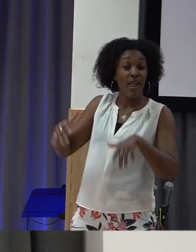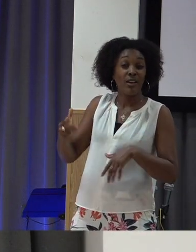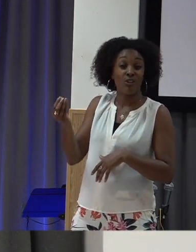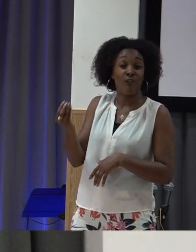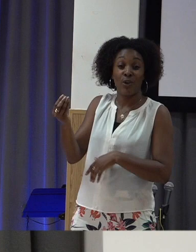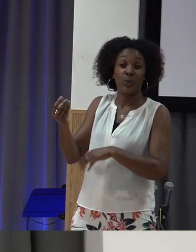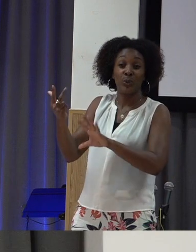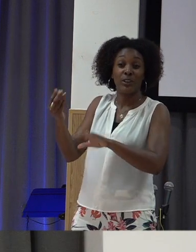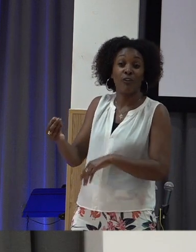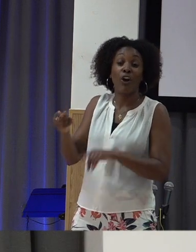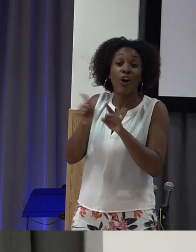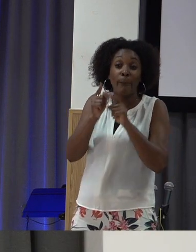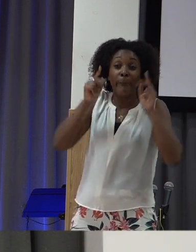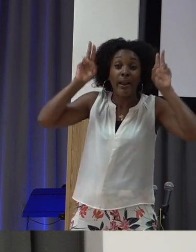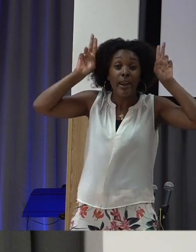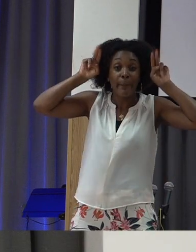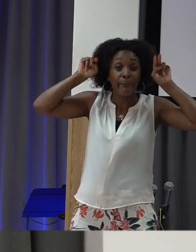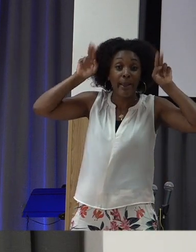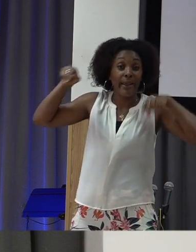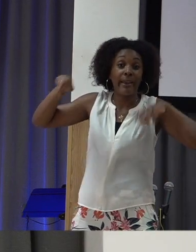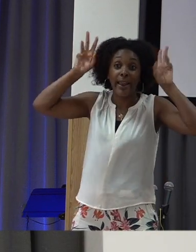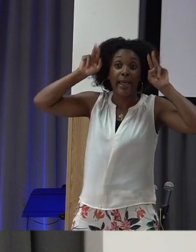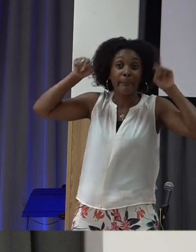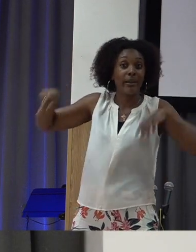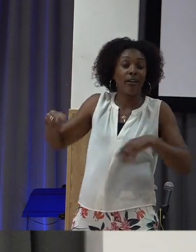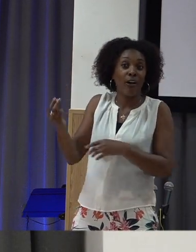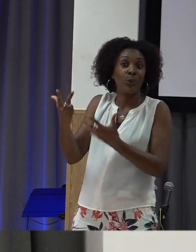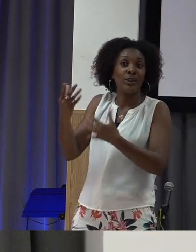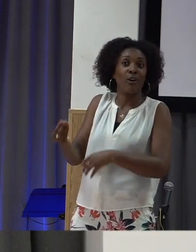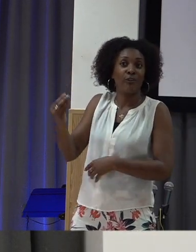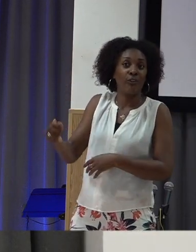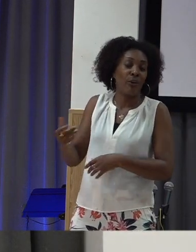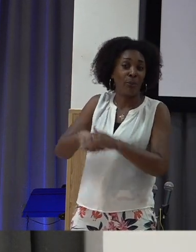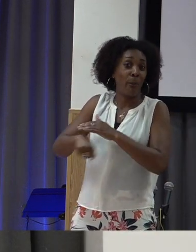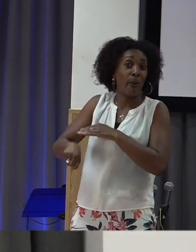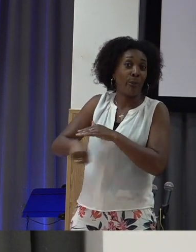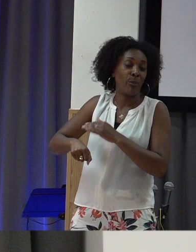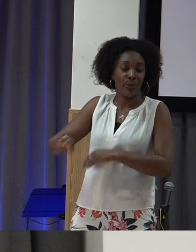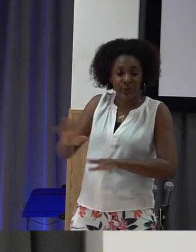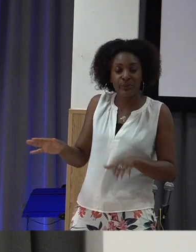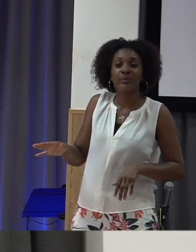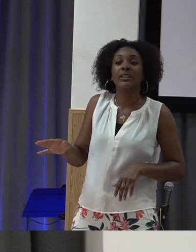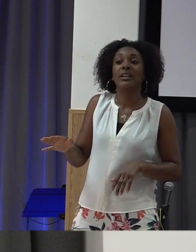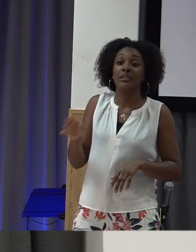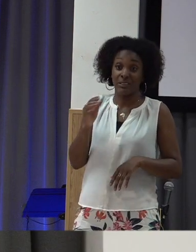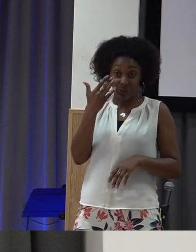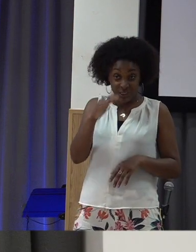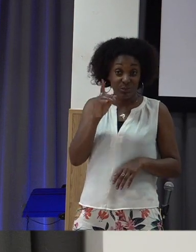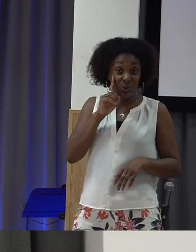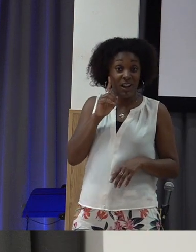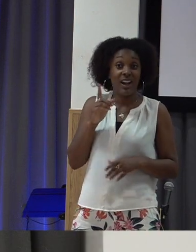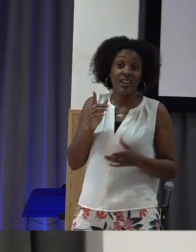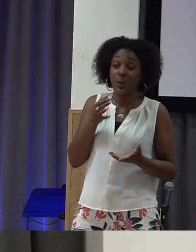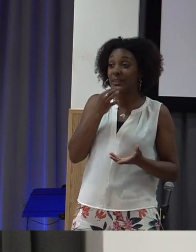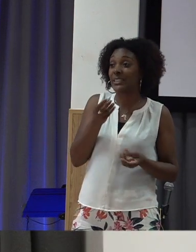Mais donc, oui, c'était comme ça. Parce que, vous savez pourquoi il n'y avait pas de...